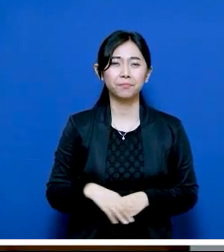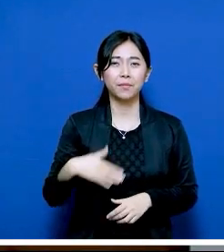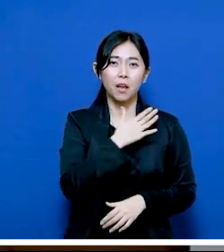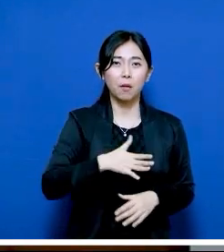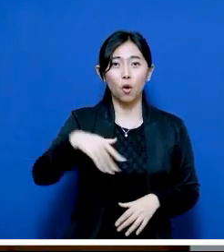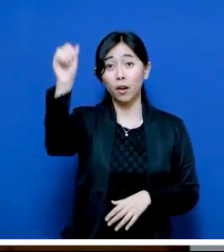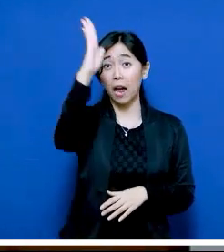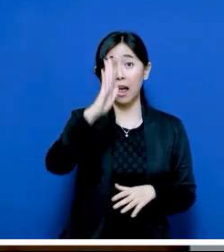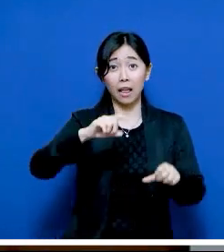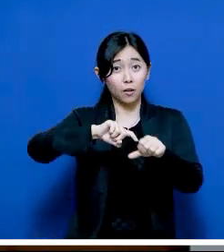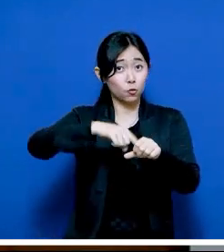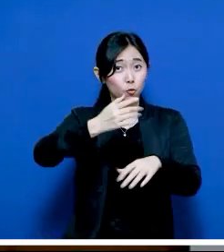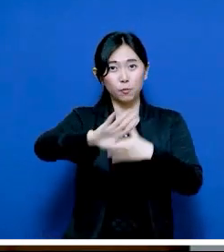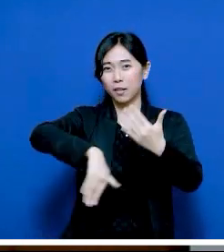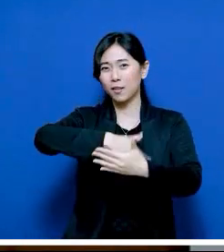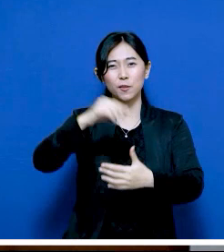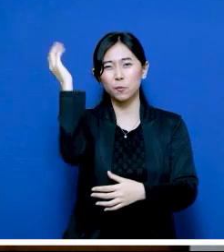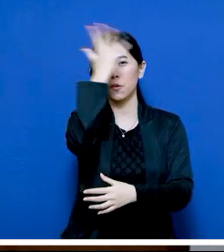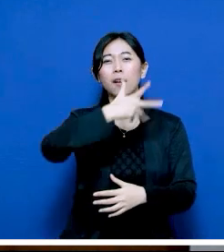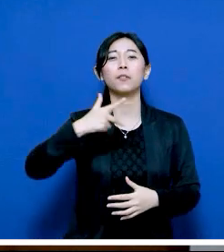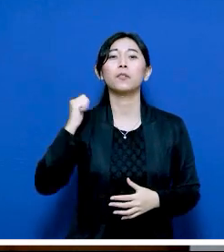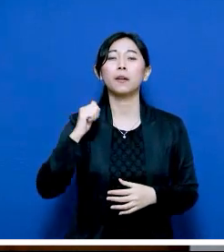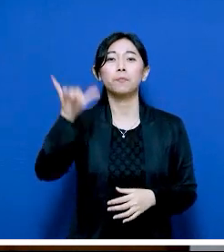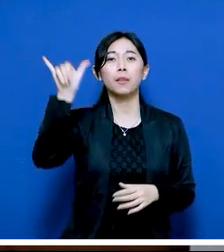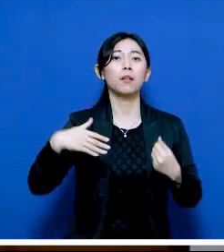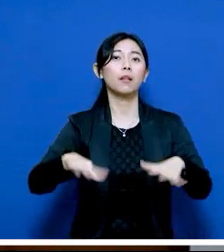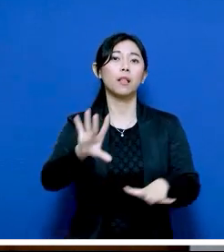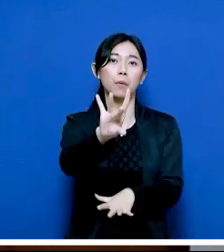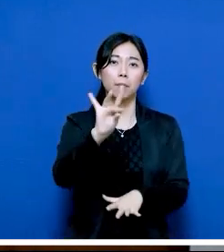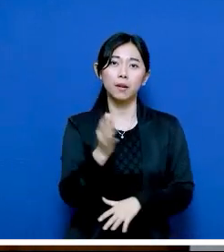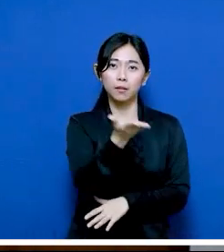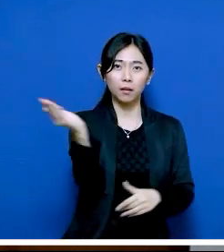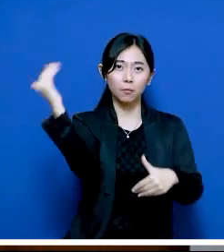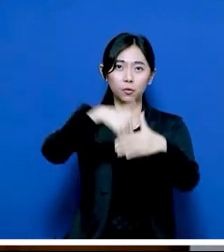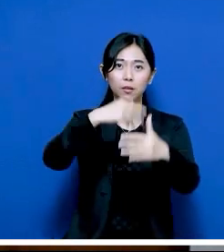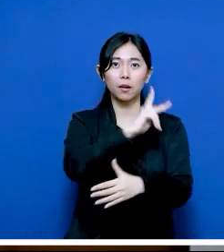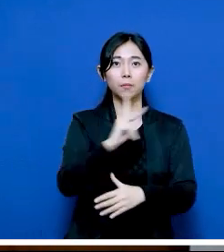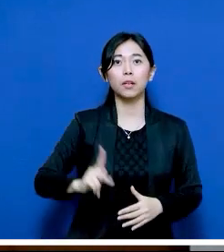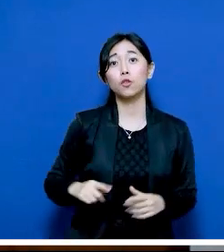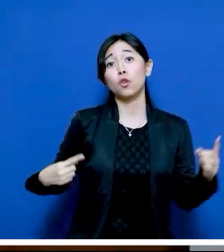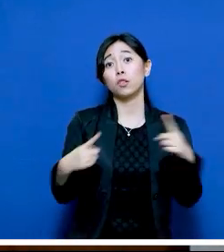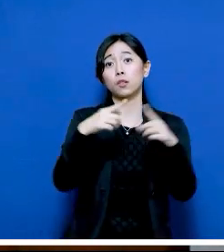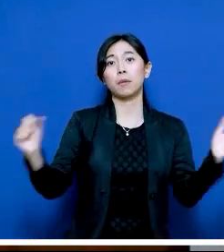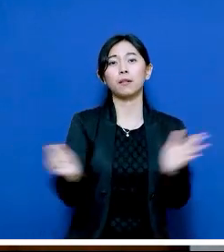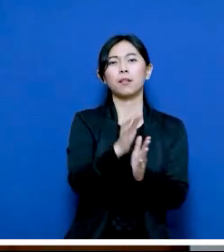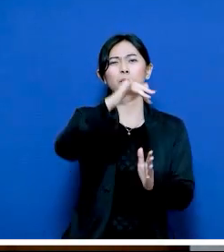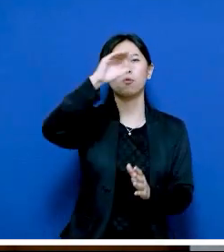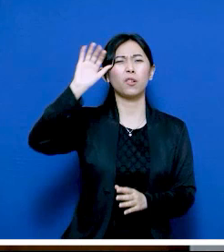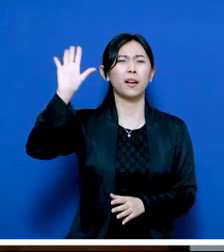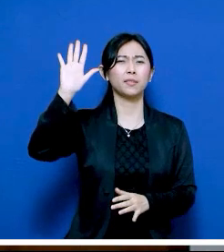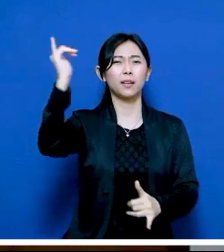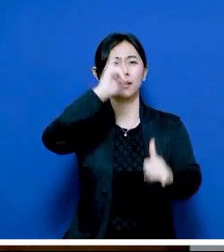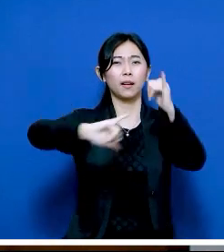Kiranya Allah sumber segala karunia, yang telah memanggil kamu dalam Kristus kepada kemuliaannya yang